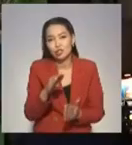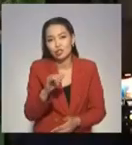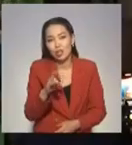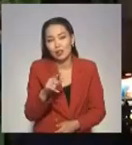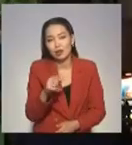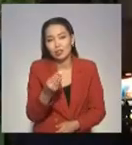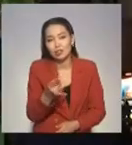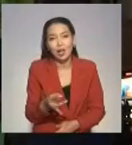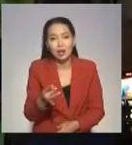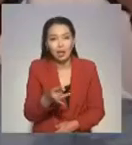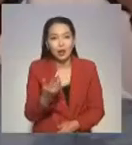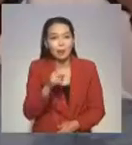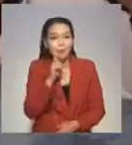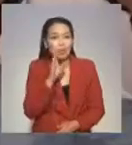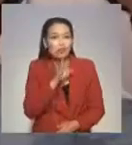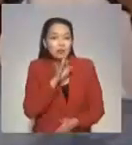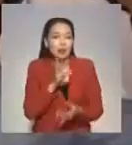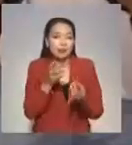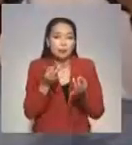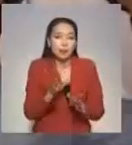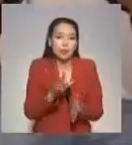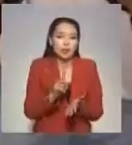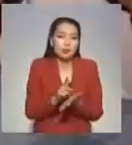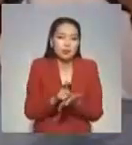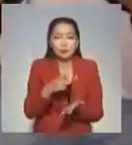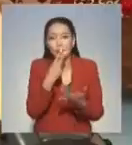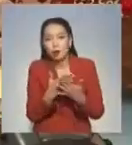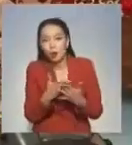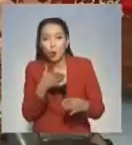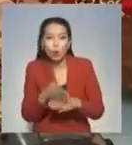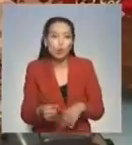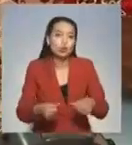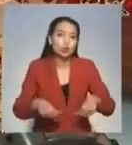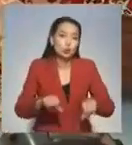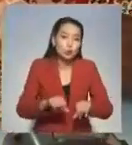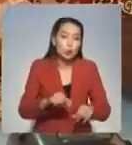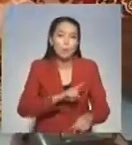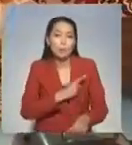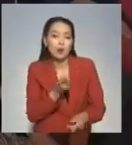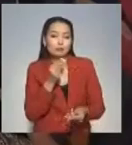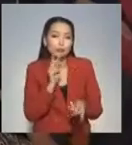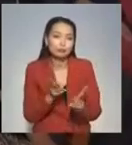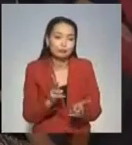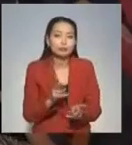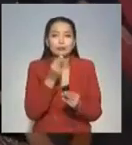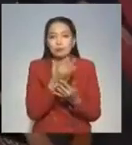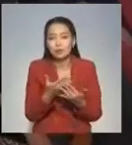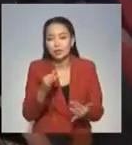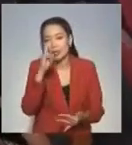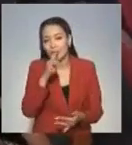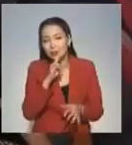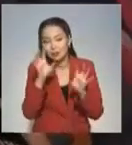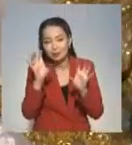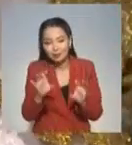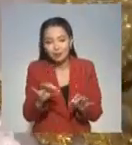молодыми женщинами стояла непростая задача. Они демонстрировали гостям и жюри мастерство в приготовлении национальных блюд и знание казахских традиций